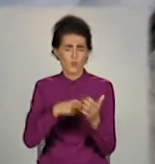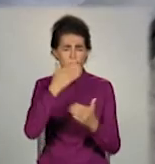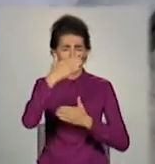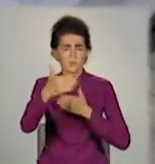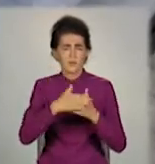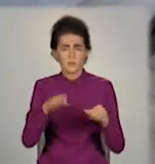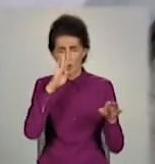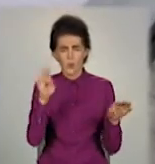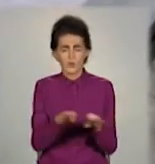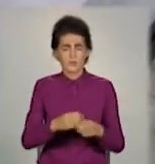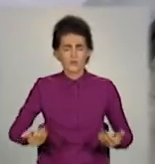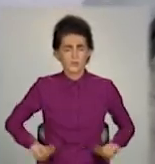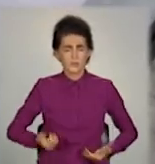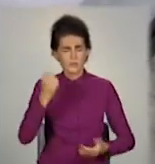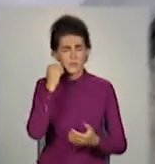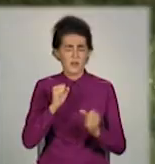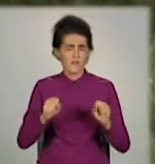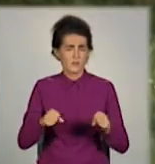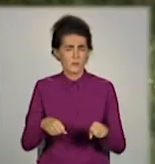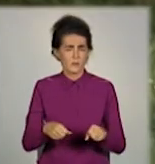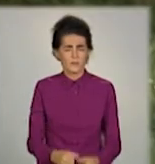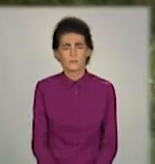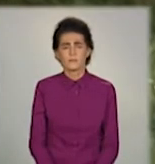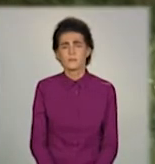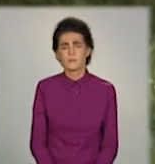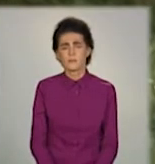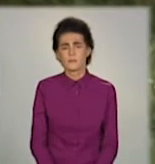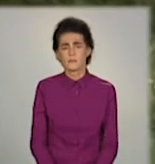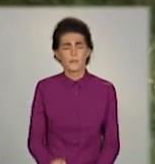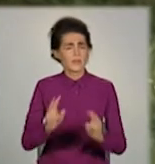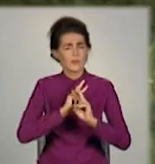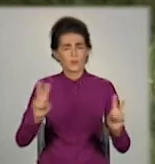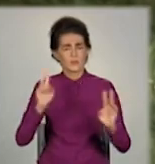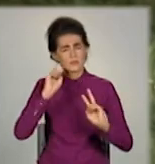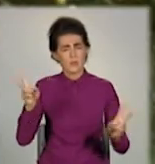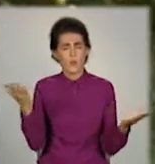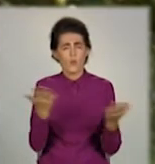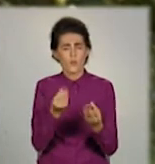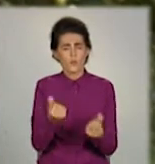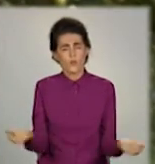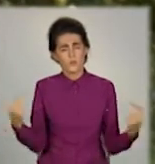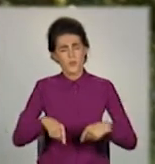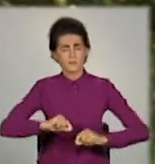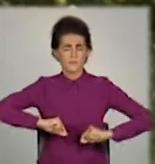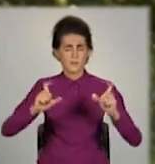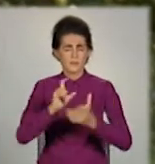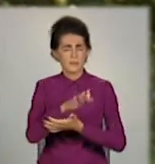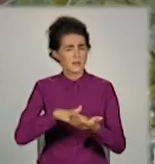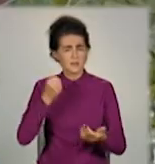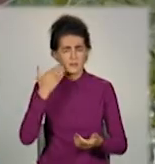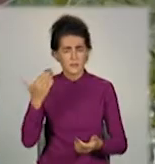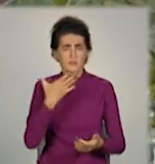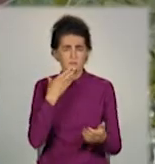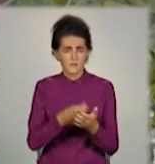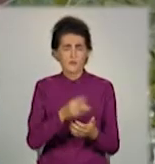Прожити на таку в старості навряд чи вийде. Ніхто не знає, яка буде інфляція, які будуть ціни і так далі. Тому з кожної зарплатні